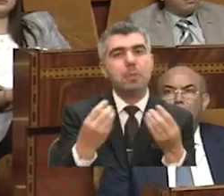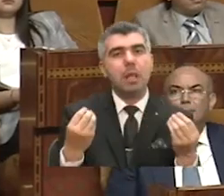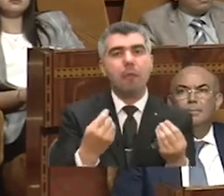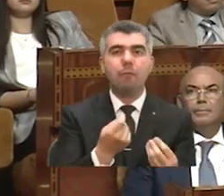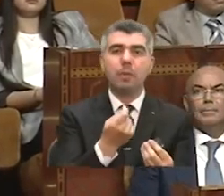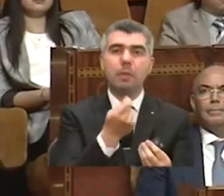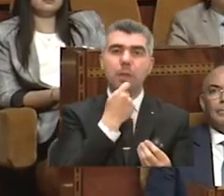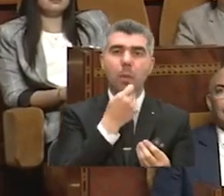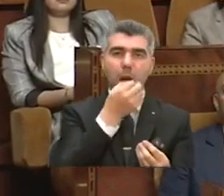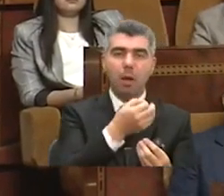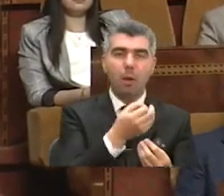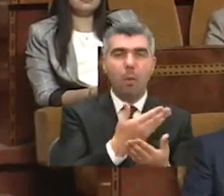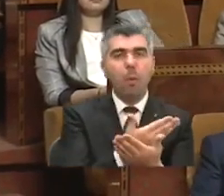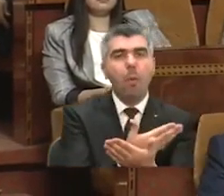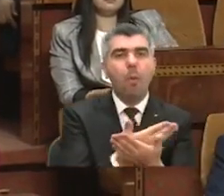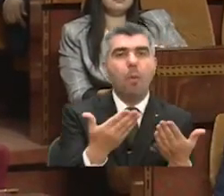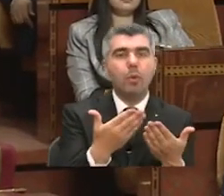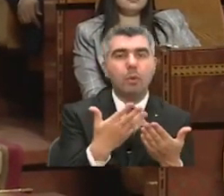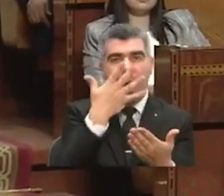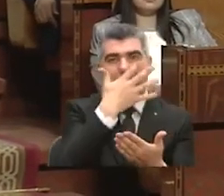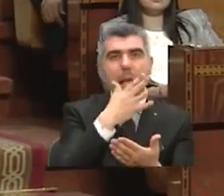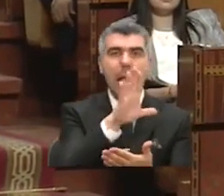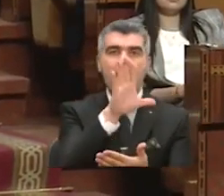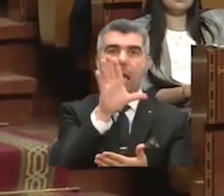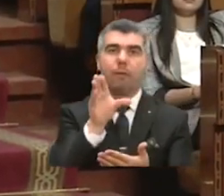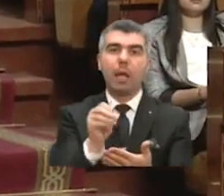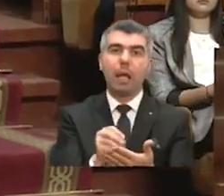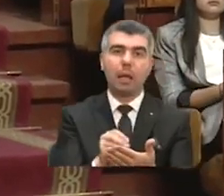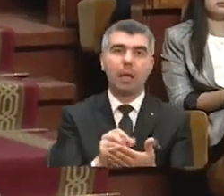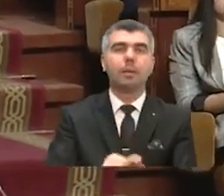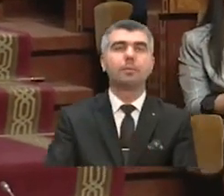اللقاحات للقارة الإفريقية.